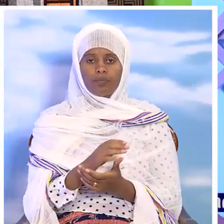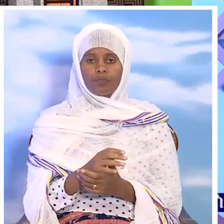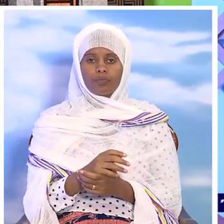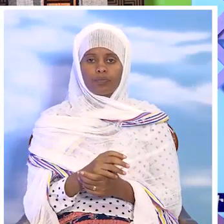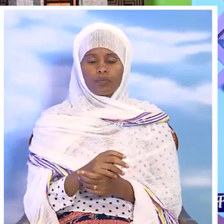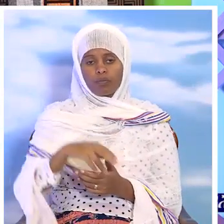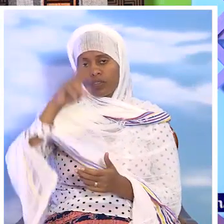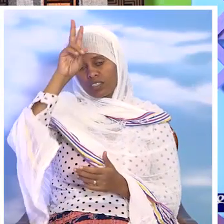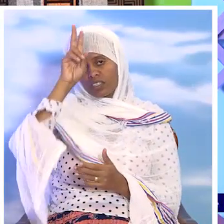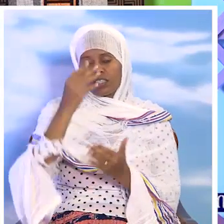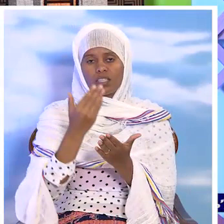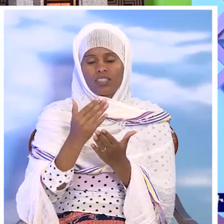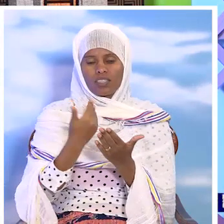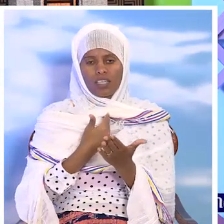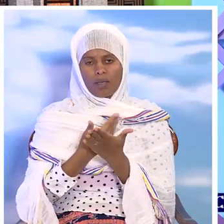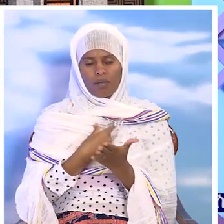ሰይጣን ካባይ ርሓቅ